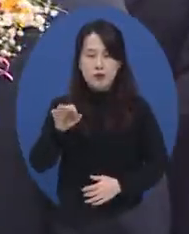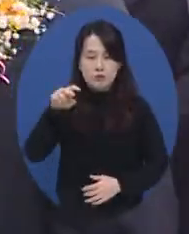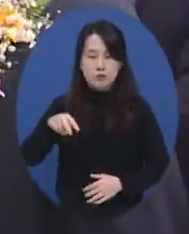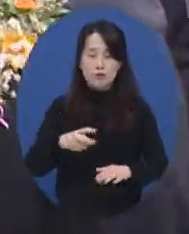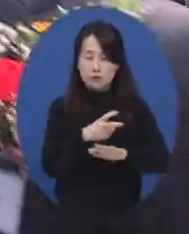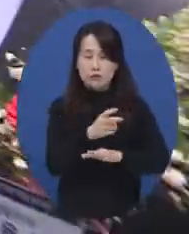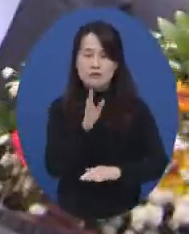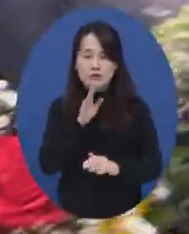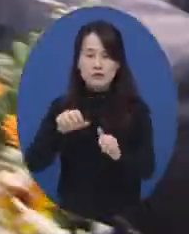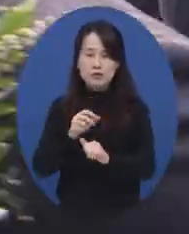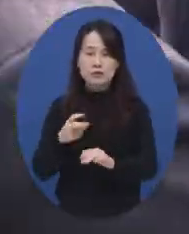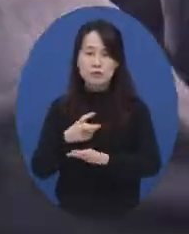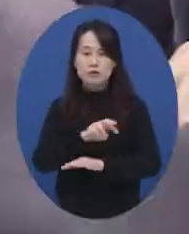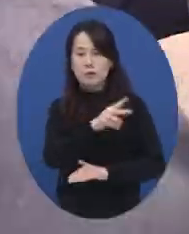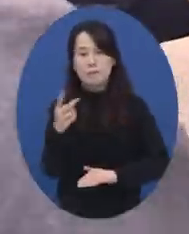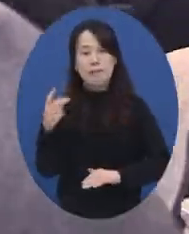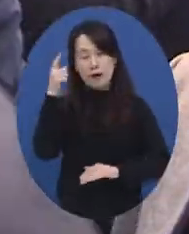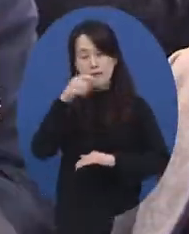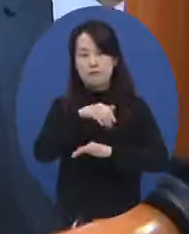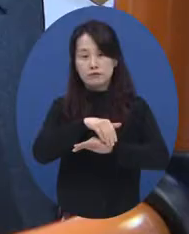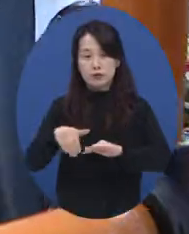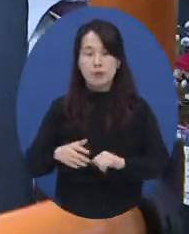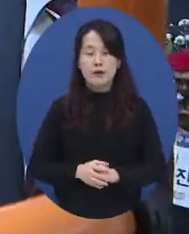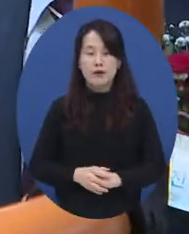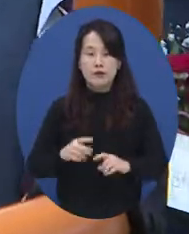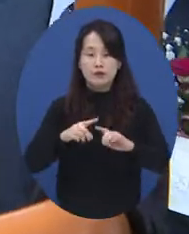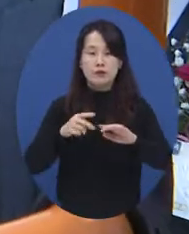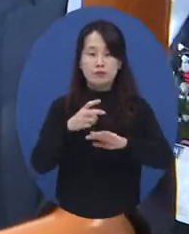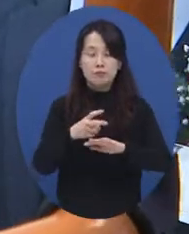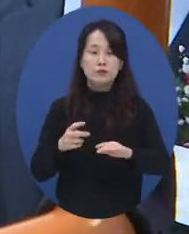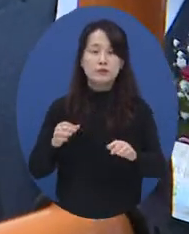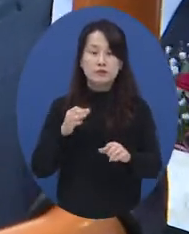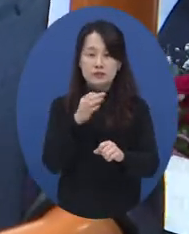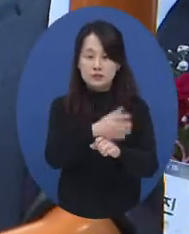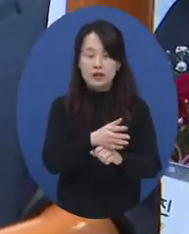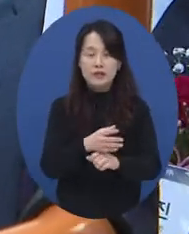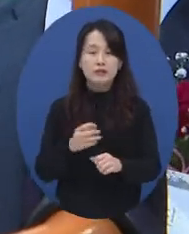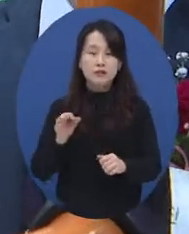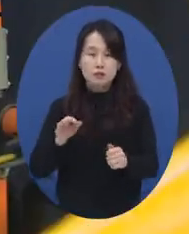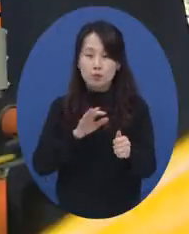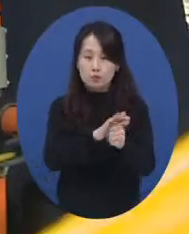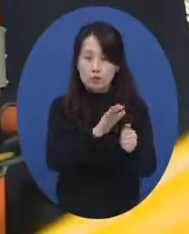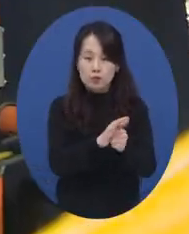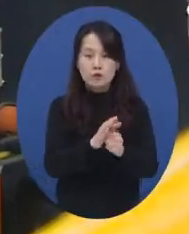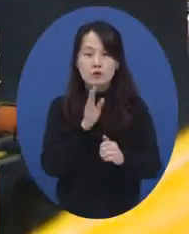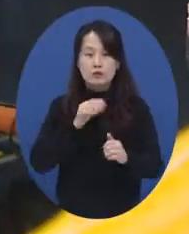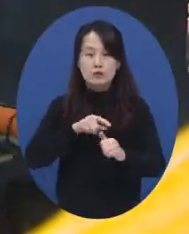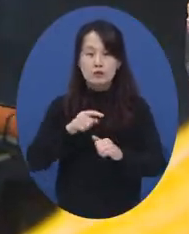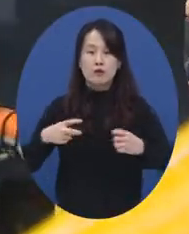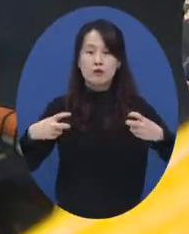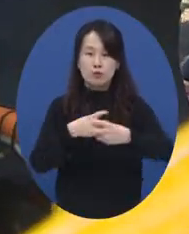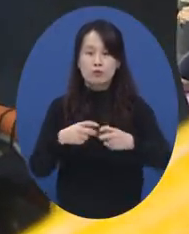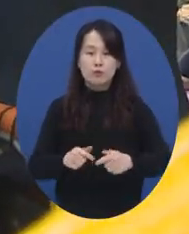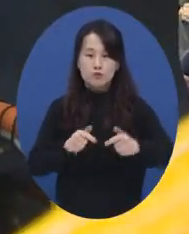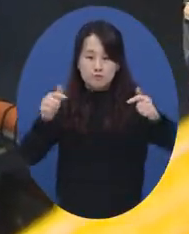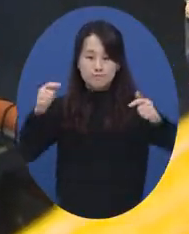모든 경유버스를 친환경 버스로 바꿀 계획. 앞으로 전기버스 구매비를 지원하는 등의 방법으로